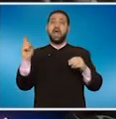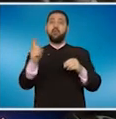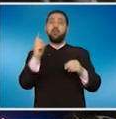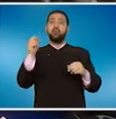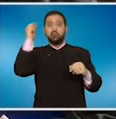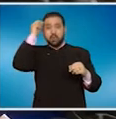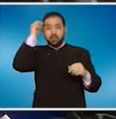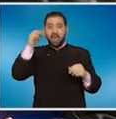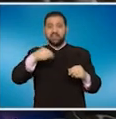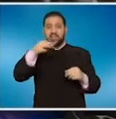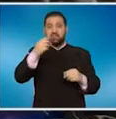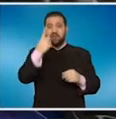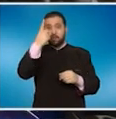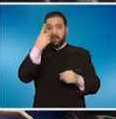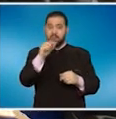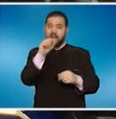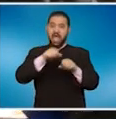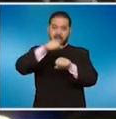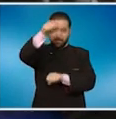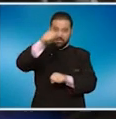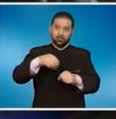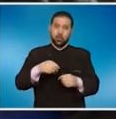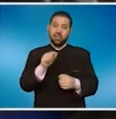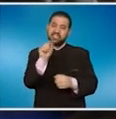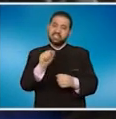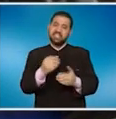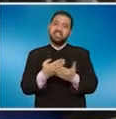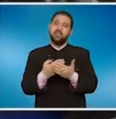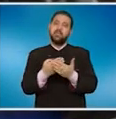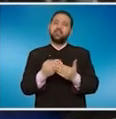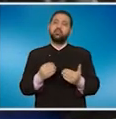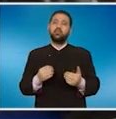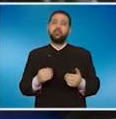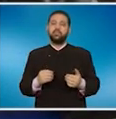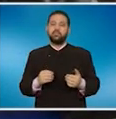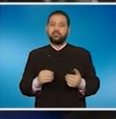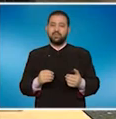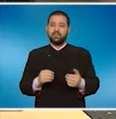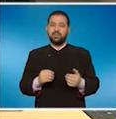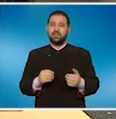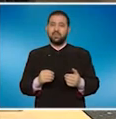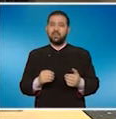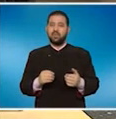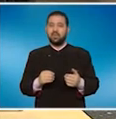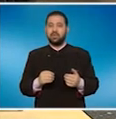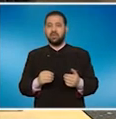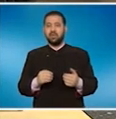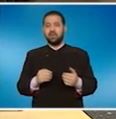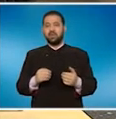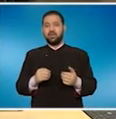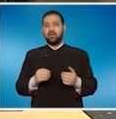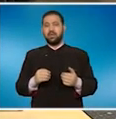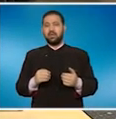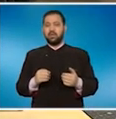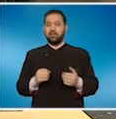către Tesaloniceni, se spune prima epistolă scrisă de Sfântul Apostol Pavel și cea mai veche scriere din tot Noul Testament,